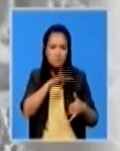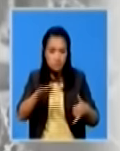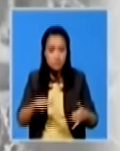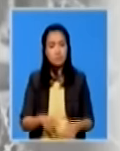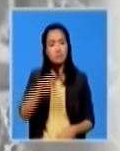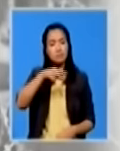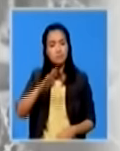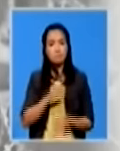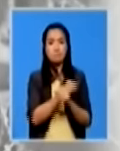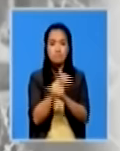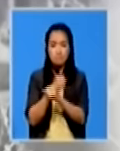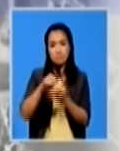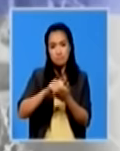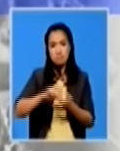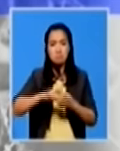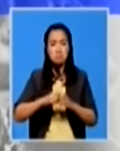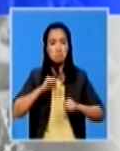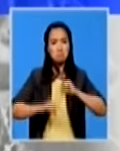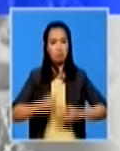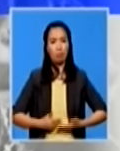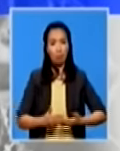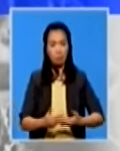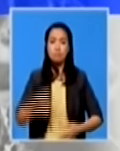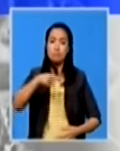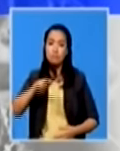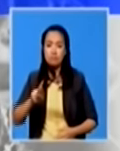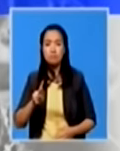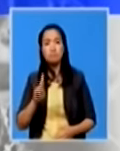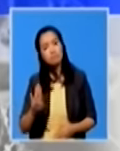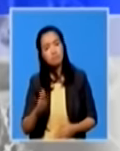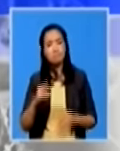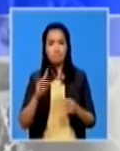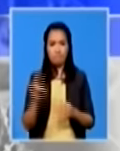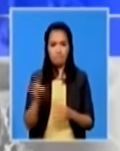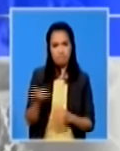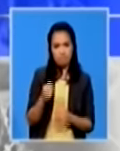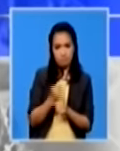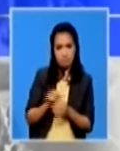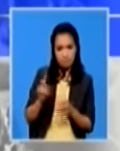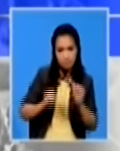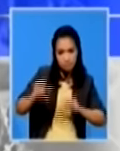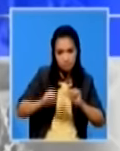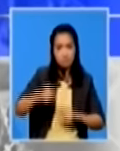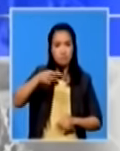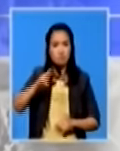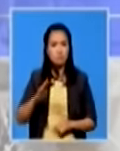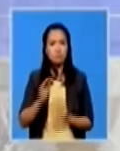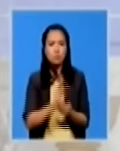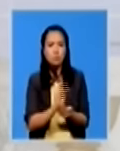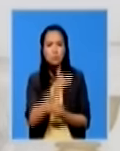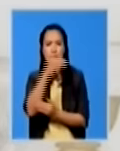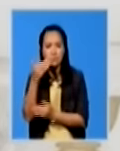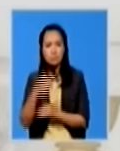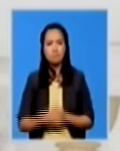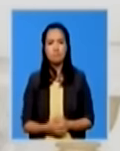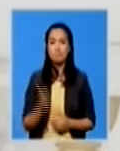การป้องกันและแก้ไขปัญหาการตั้งครรภ์ในวัยรุ่นพรบสัตว์เพื่องานทางวิทยาศาสตร์พรบกองทุนการออมแห่งชาติถ้